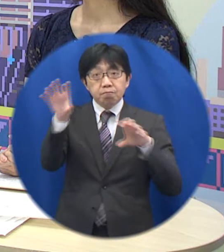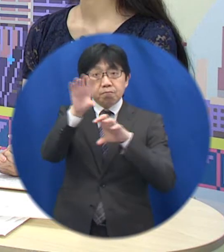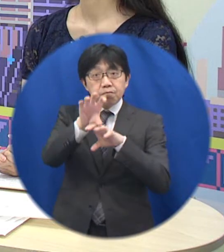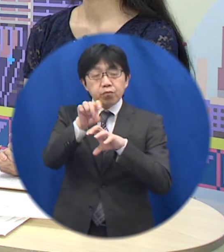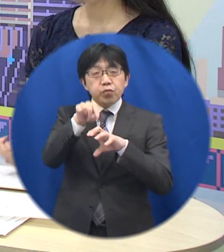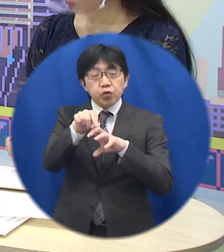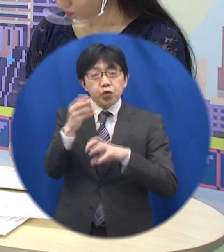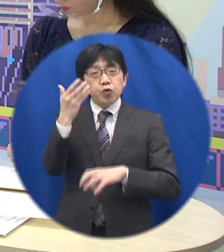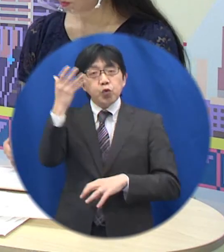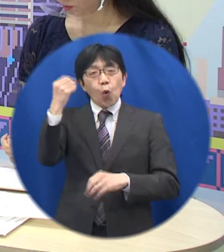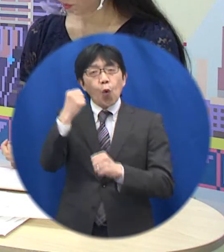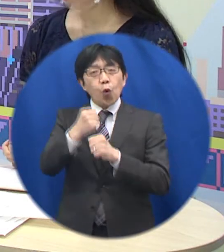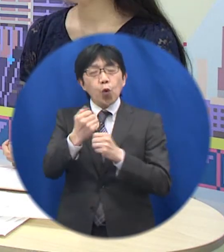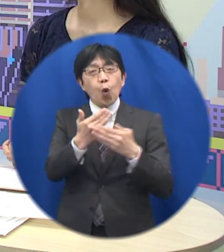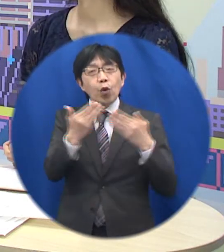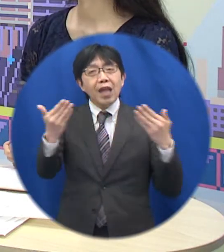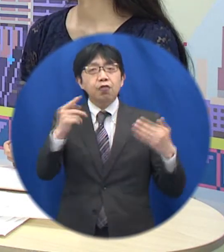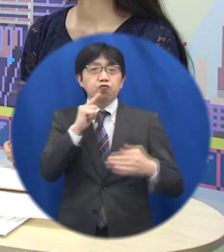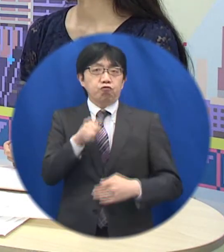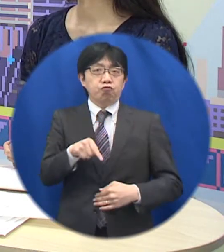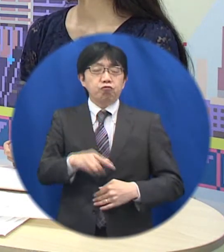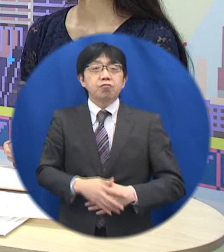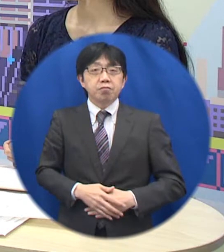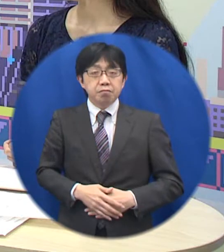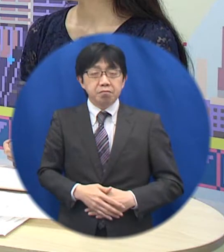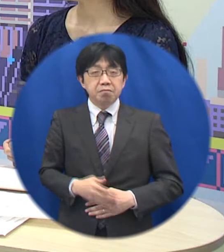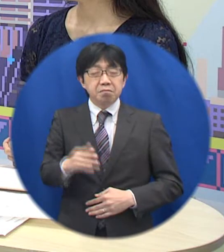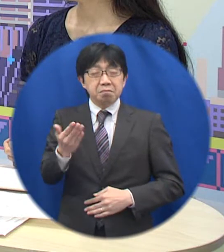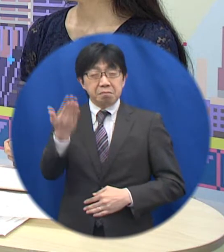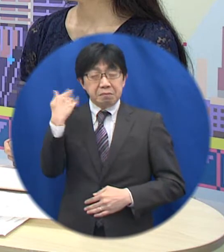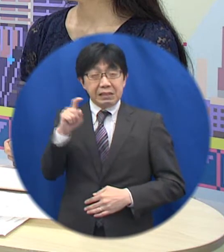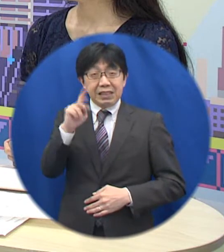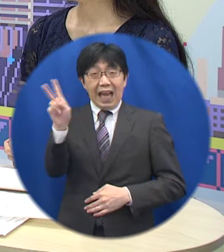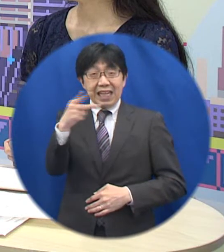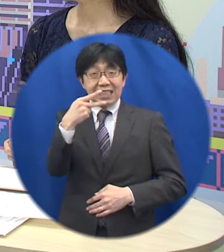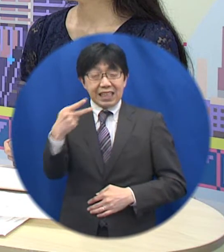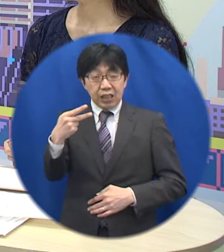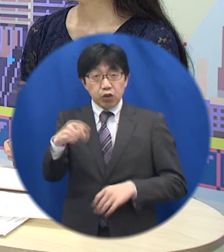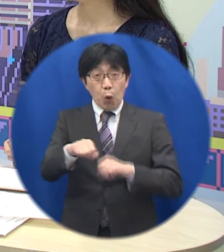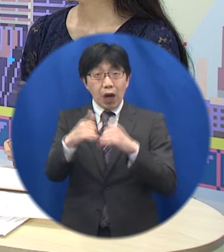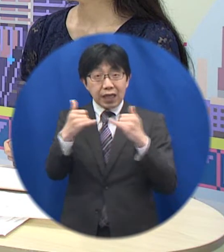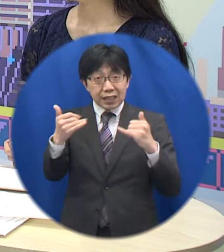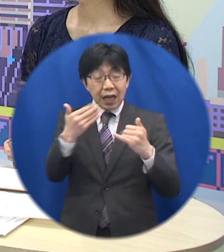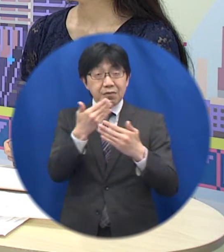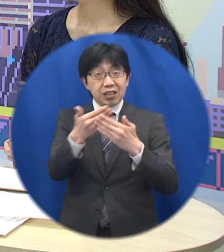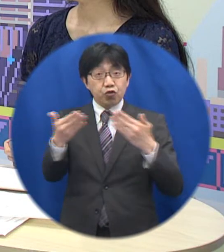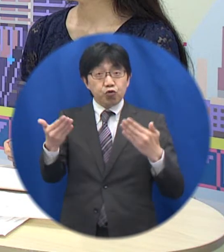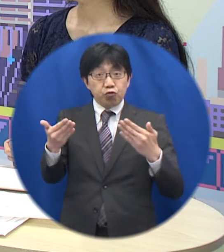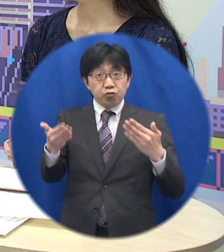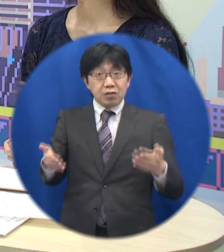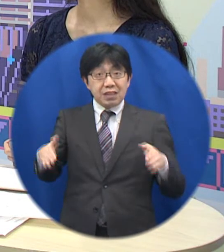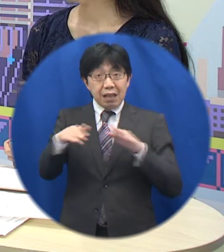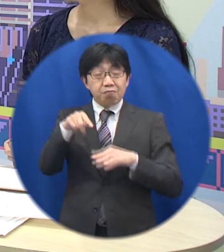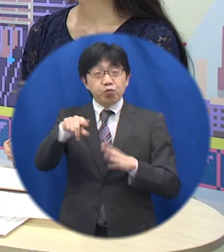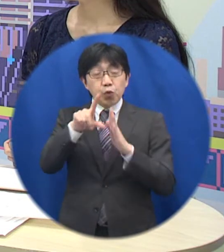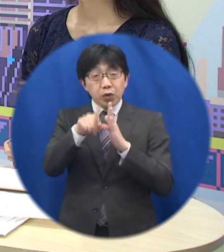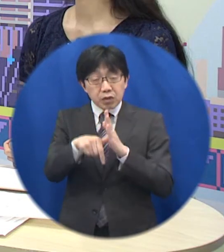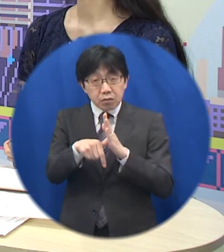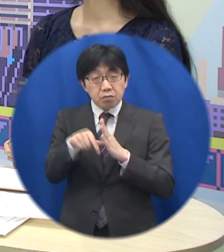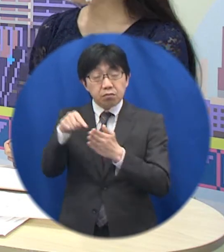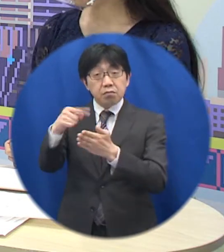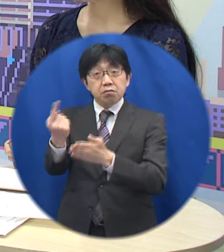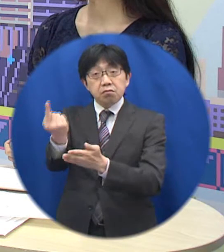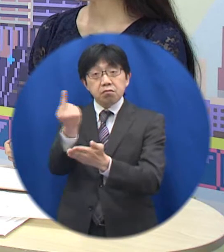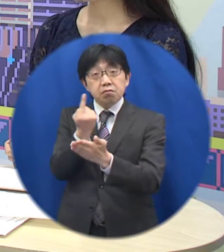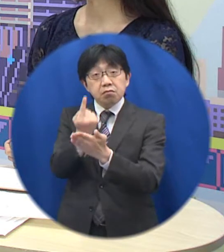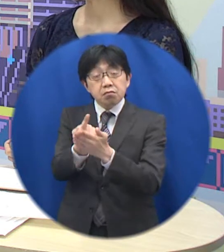てています。第2回豊島区障害者美術展に来場された方によって選ばれたものです